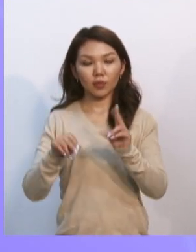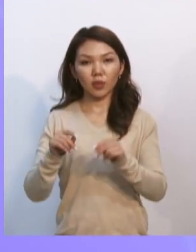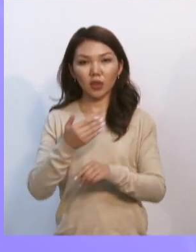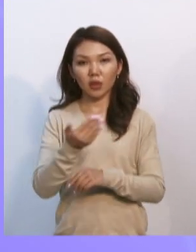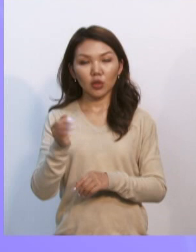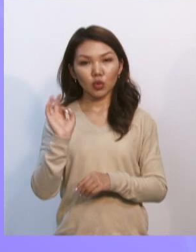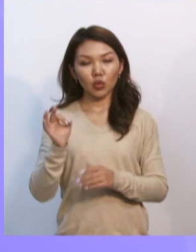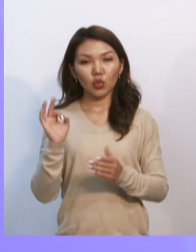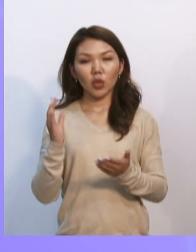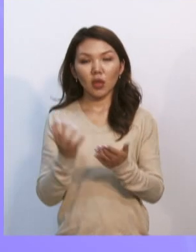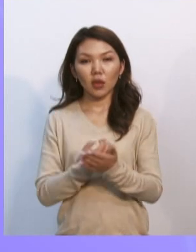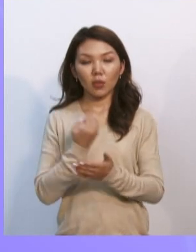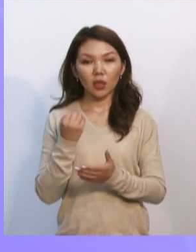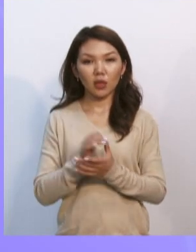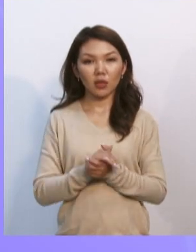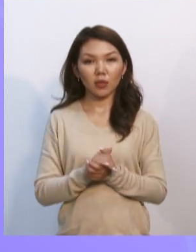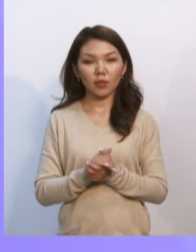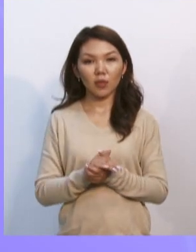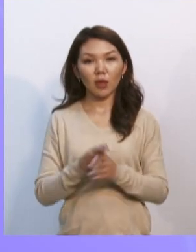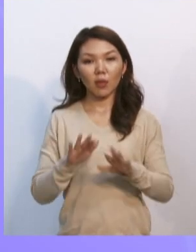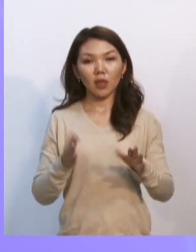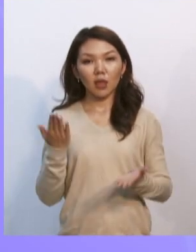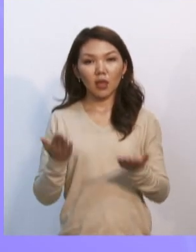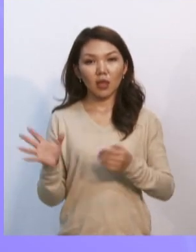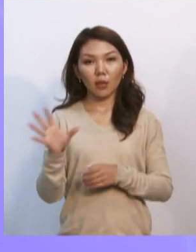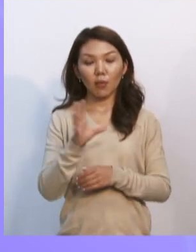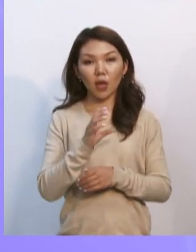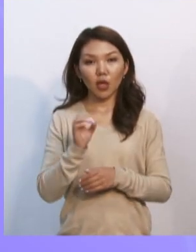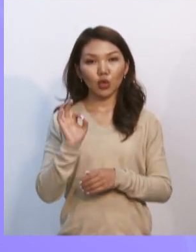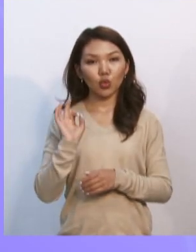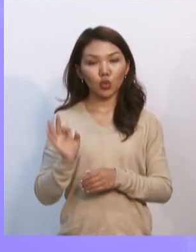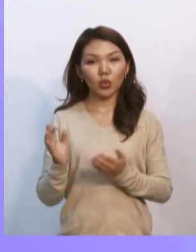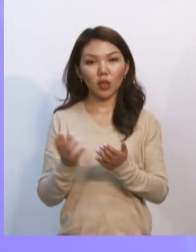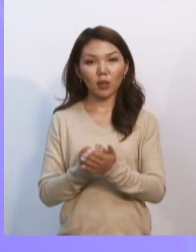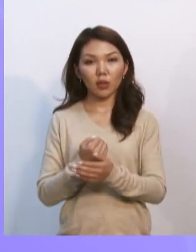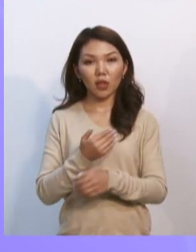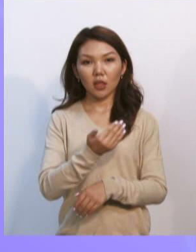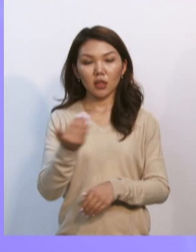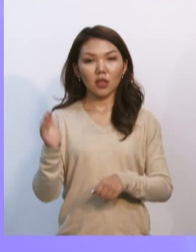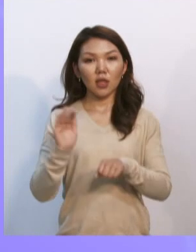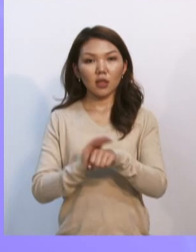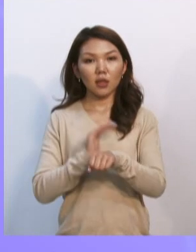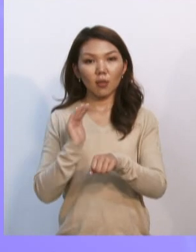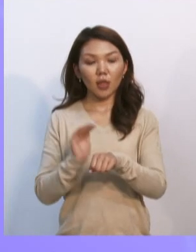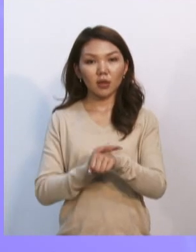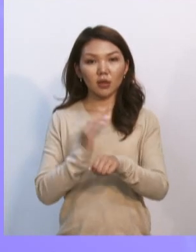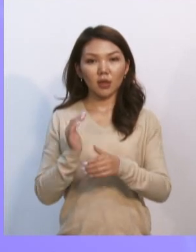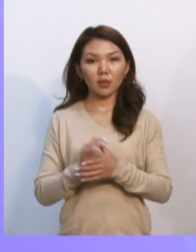Балдар, эгерде баарын туура тапсаңар, анда силер азаматсыңар.